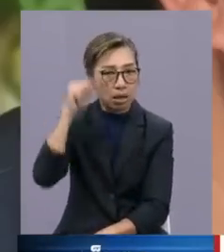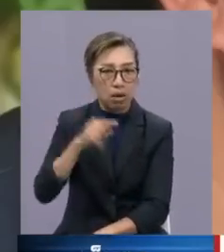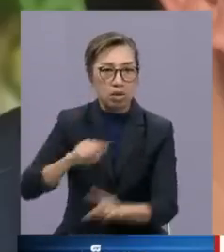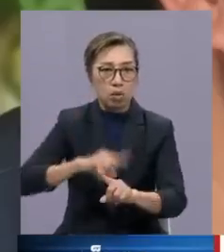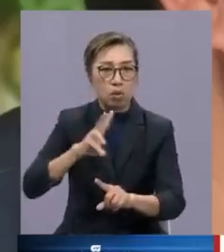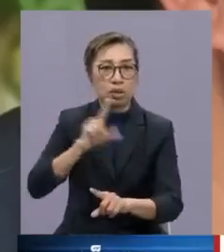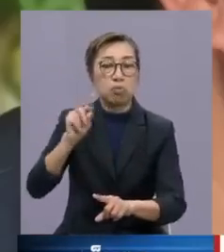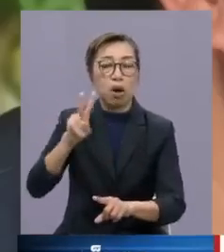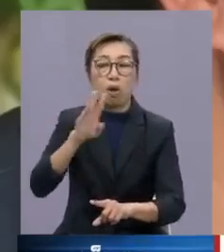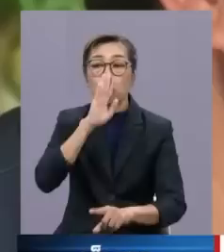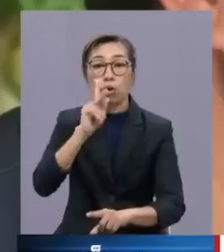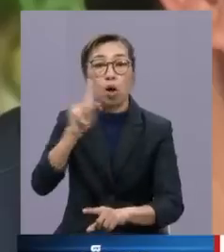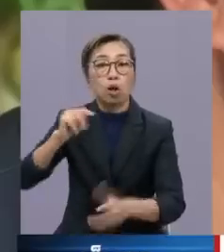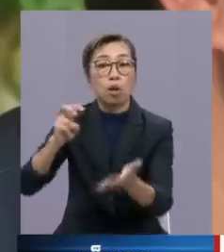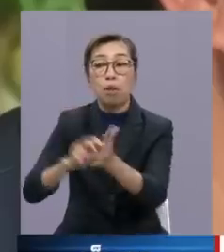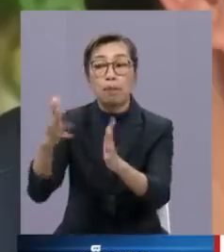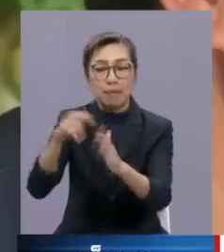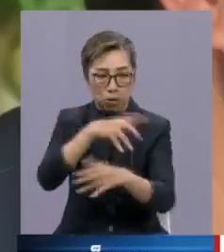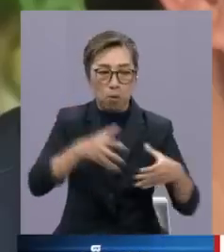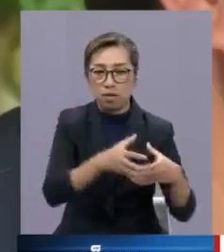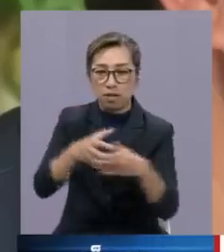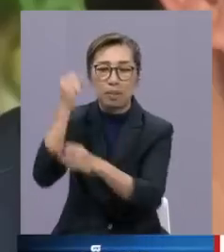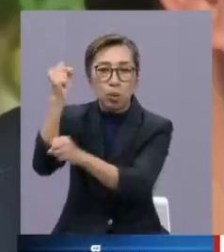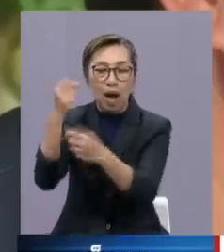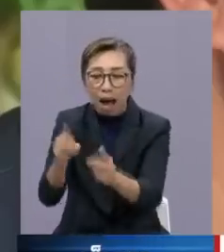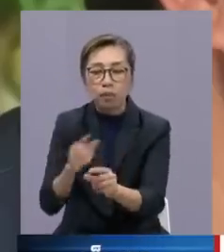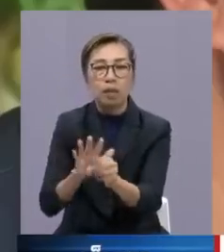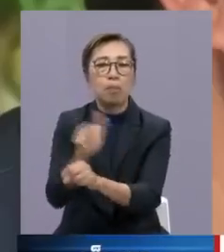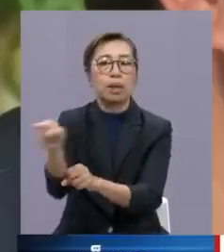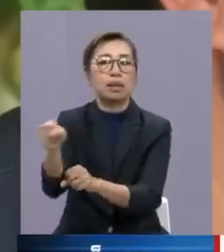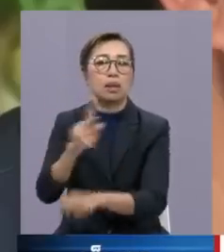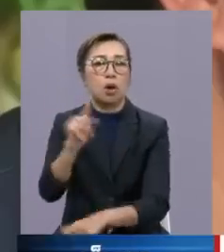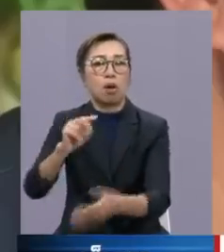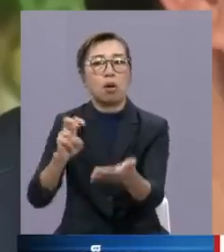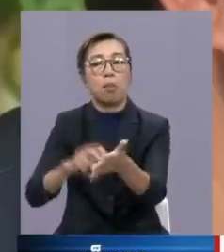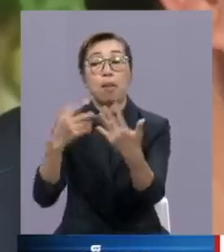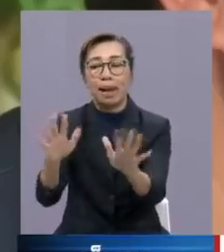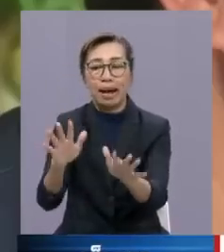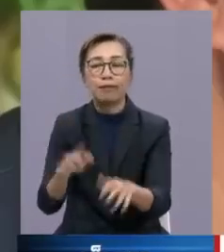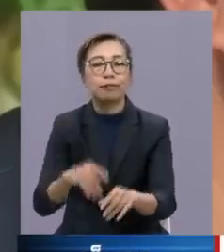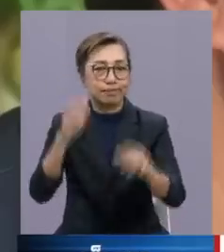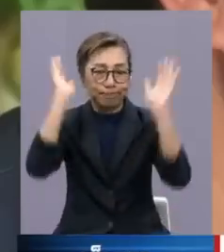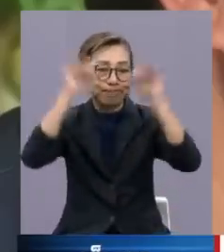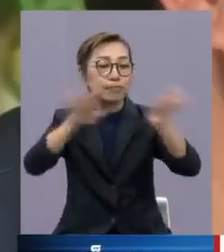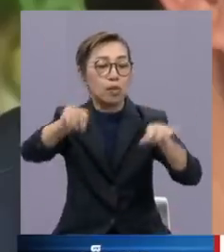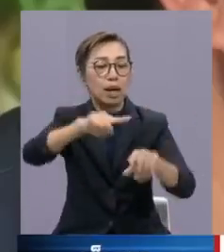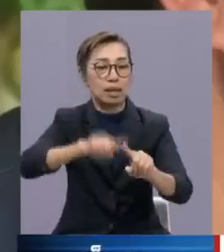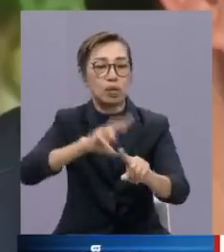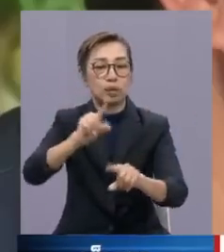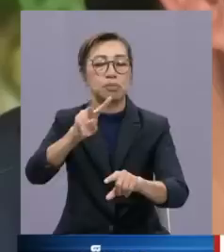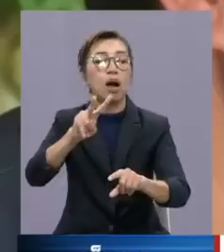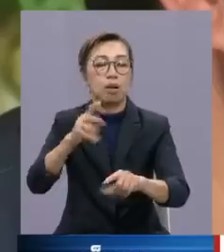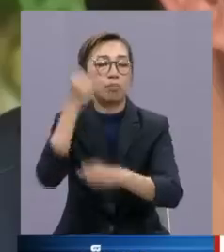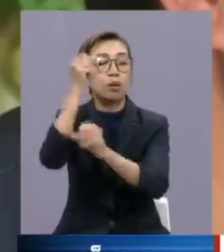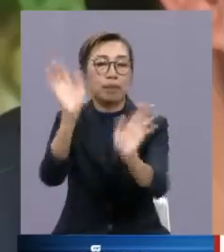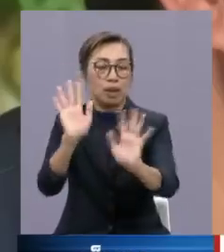ม่ยอมรับรองแต่ปรากฏกกต.รับรองแล้วเขาก็เลยยกเลิกการชุมนุมวันที่22ส่วนในประเด็นที่กกต.จะ